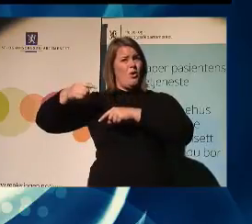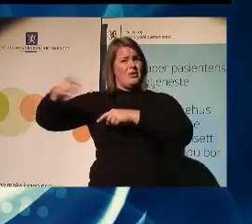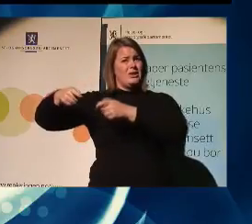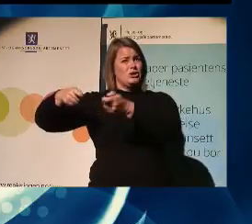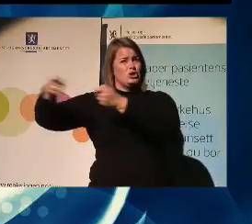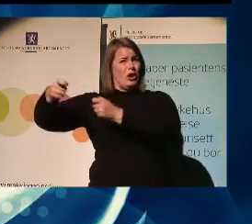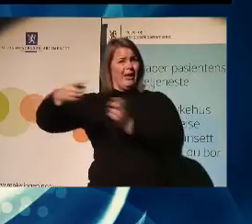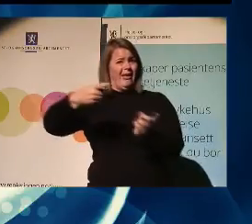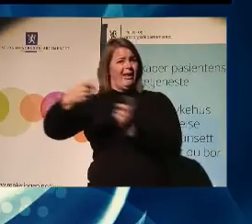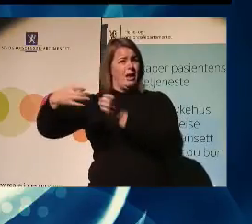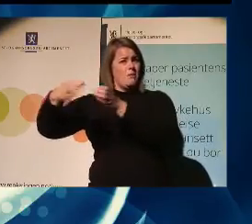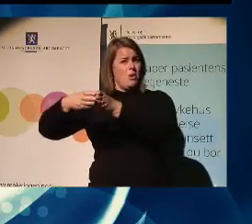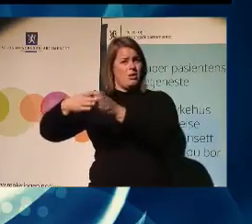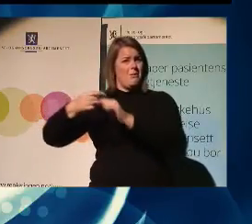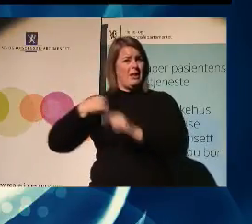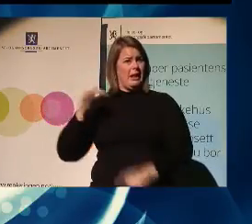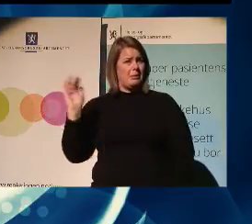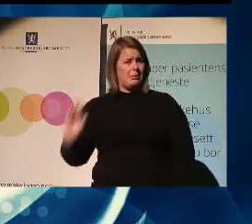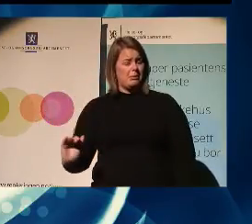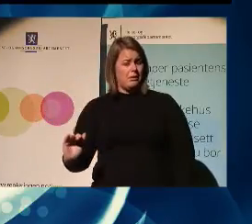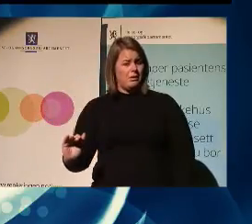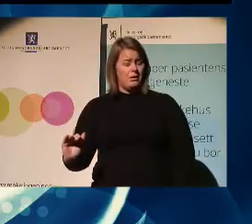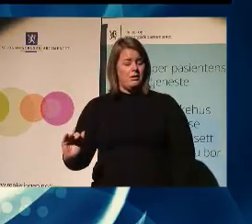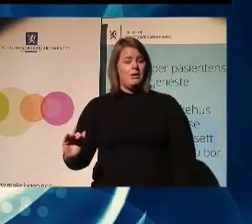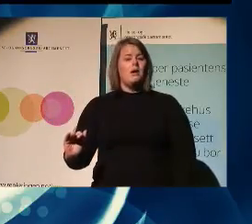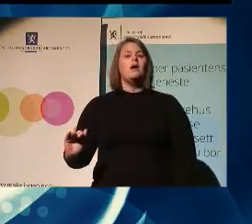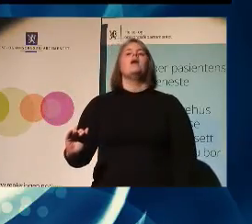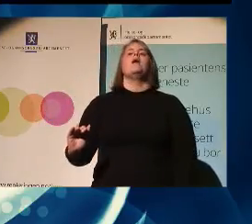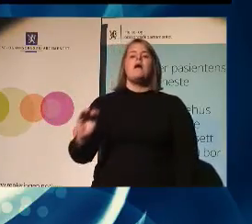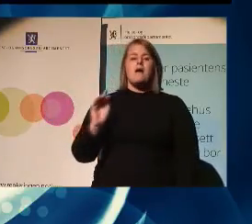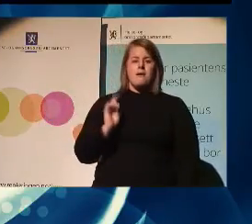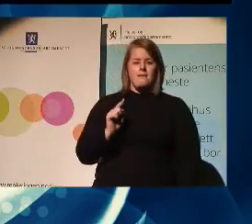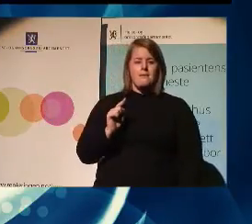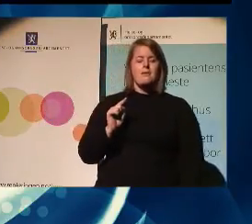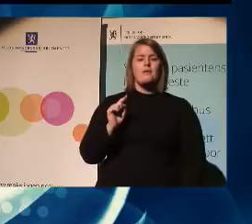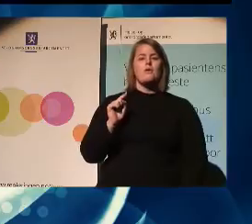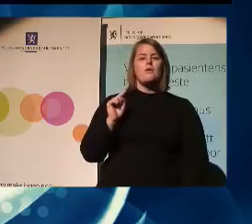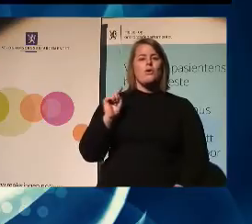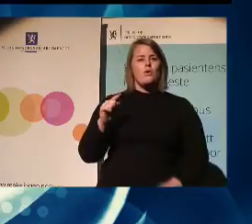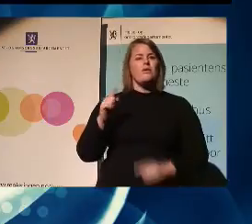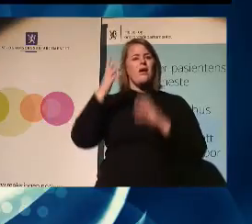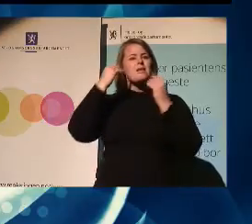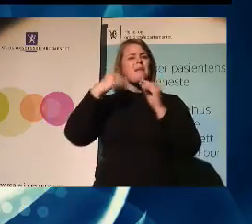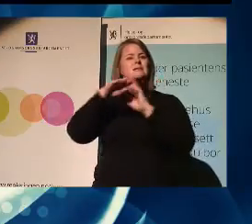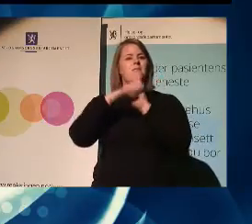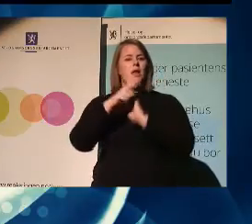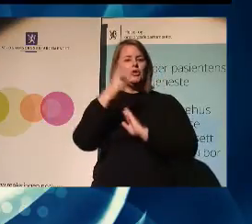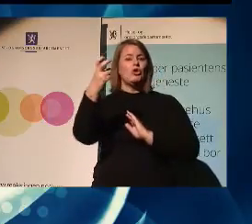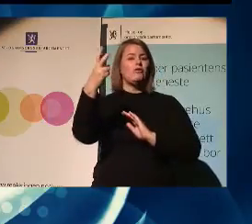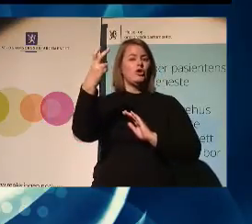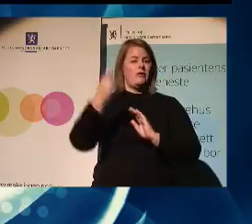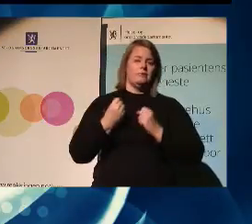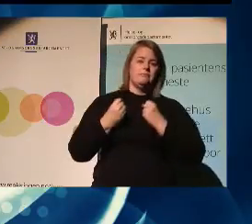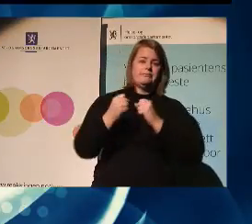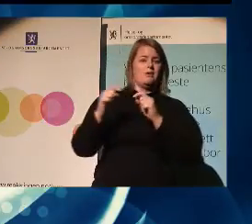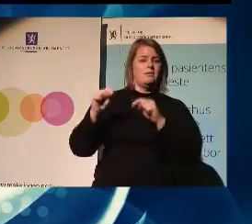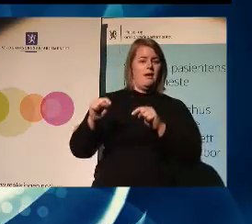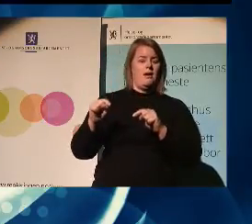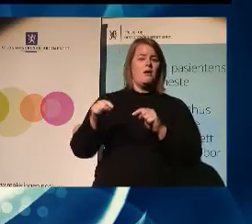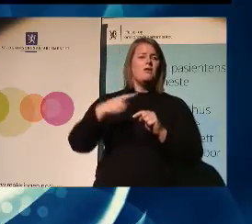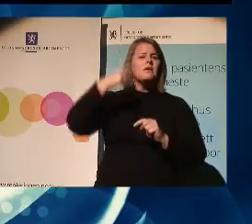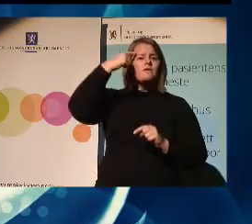at jeg var til stede». Det satte egentlig startpunktet for en demensplan 2020, som, hvor vi forstår at